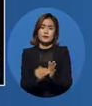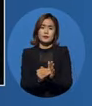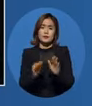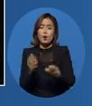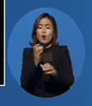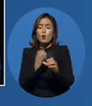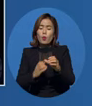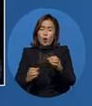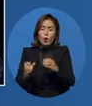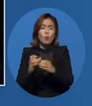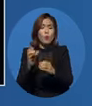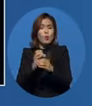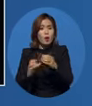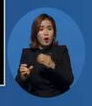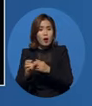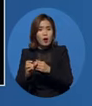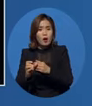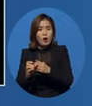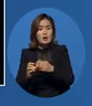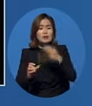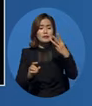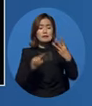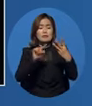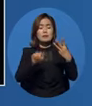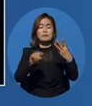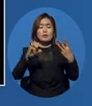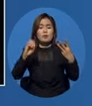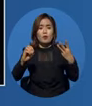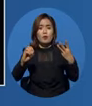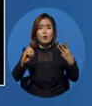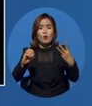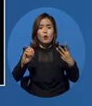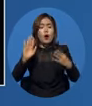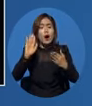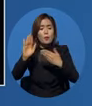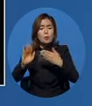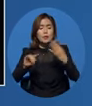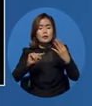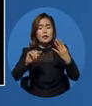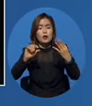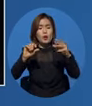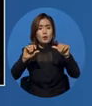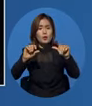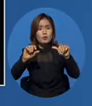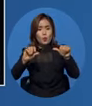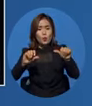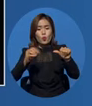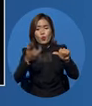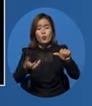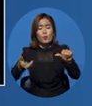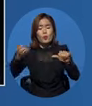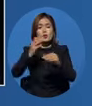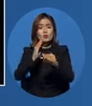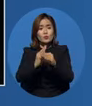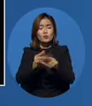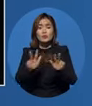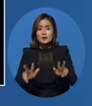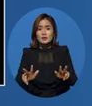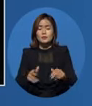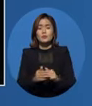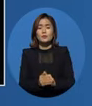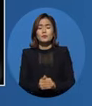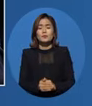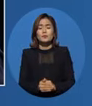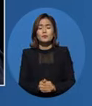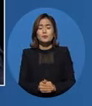보완하고 보완해서 3 점 단계로 왔고 이제 4.0 5.0 관계로 발전해 가고 있다는 말씀을 드리고요 실제로